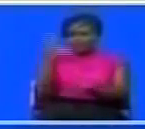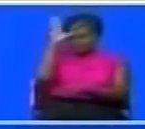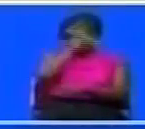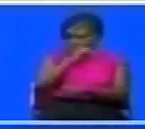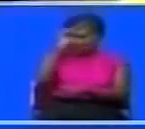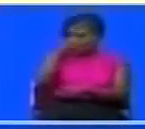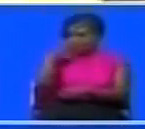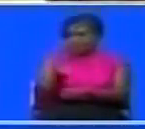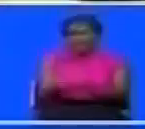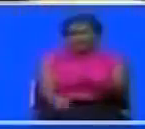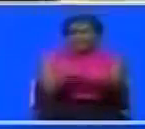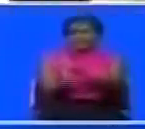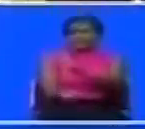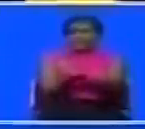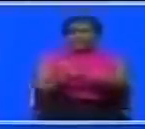yanayodaiwa kuwepo.